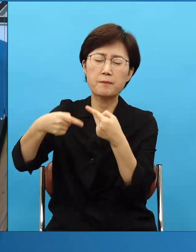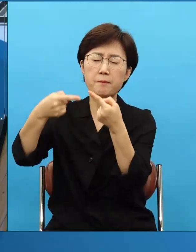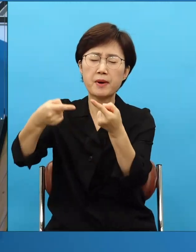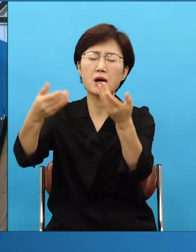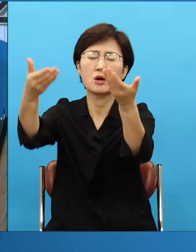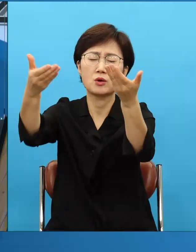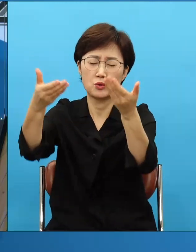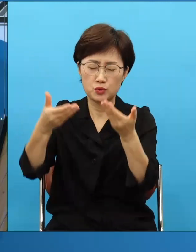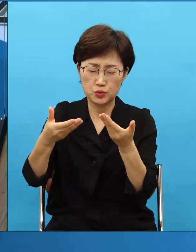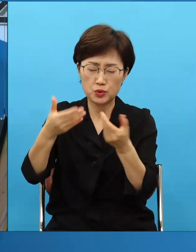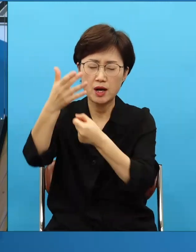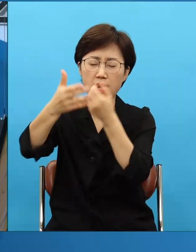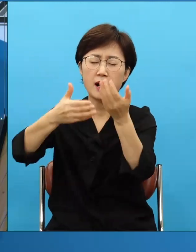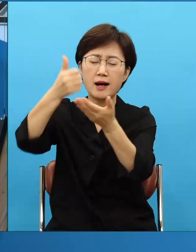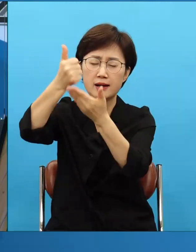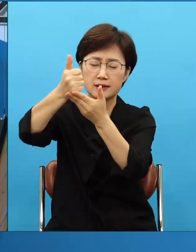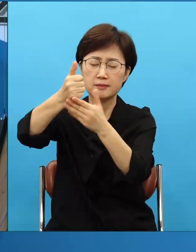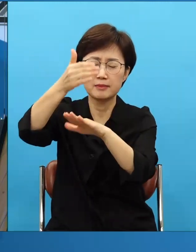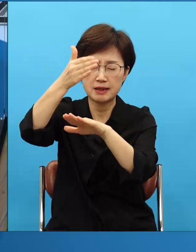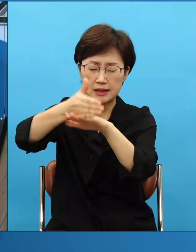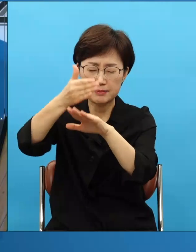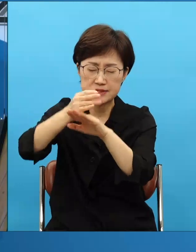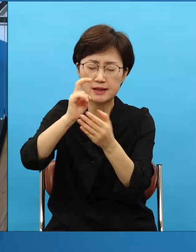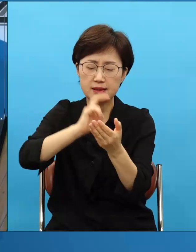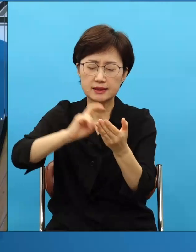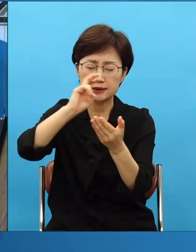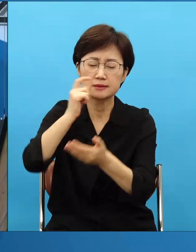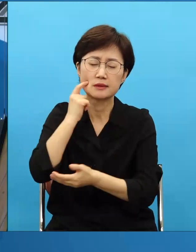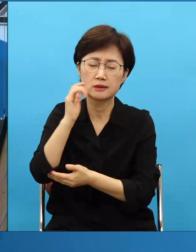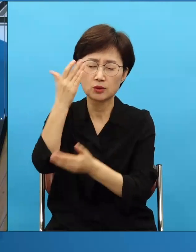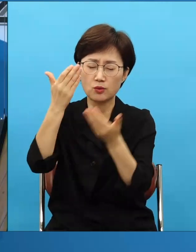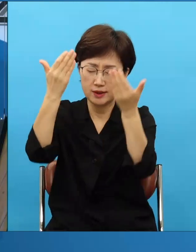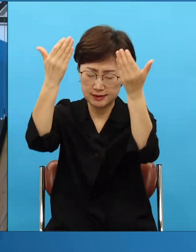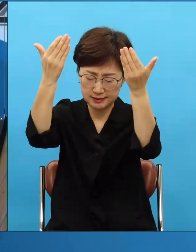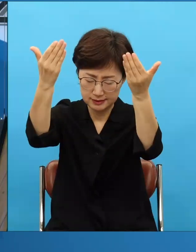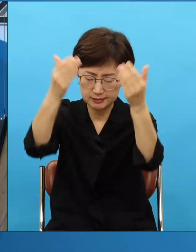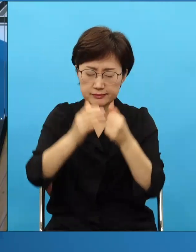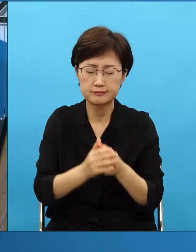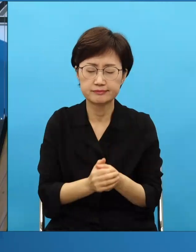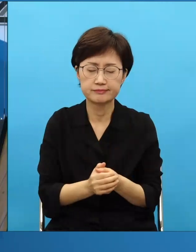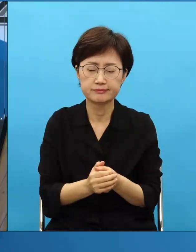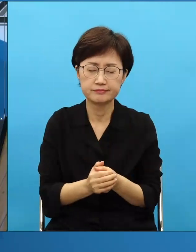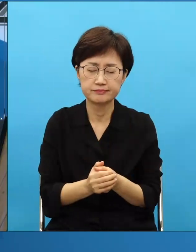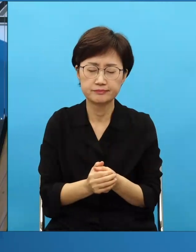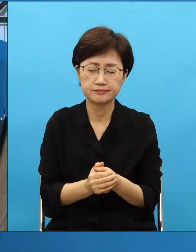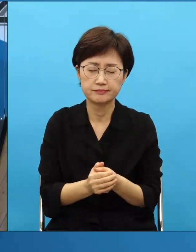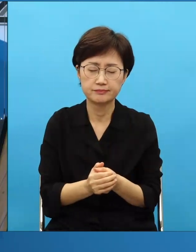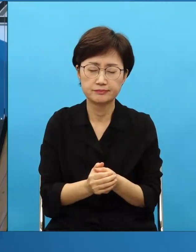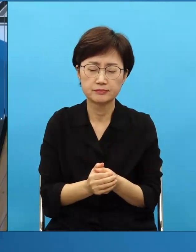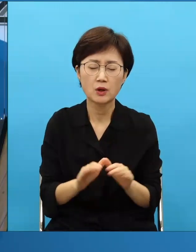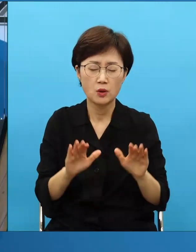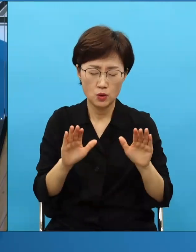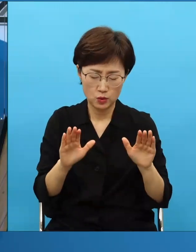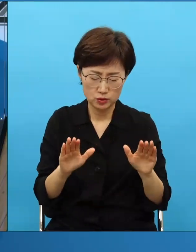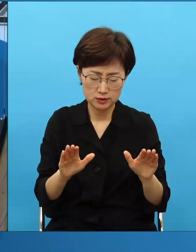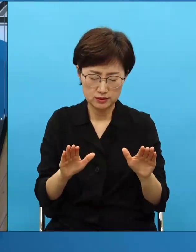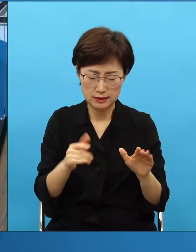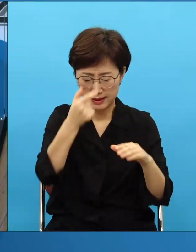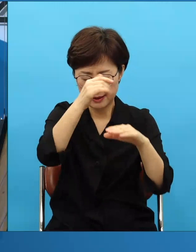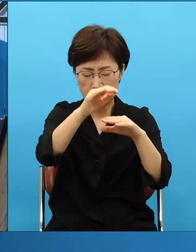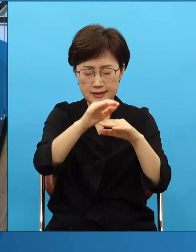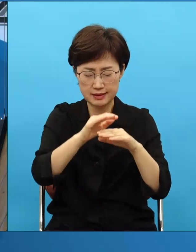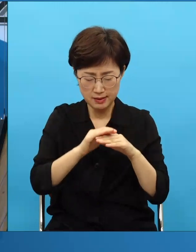all praise, glory, and thanksgiving to God who has called us out of darkness into your wonderful light through Jesus Christ. 오늘 예배를